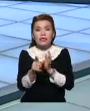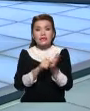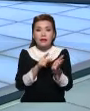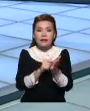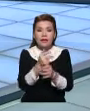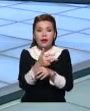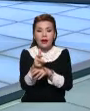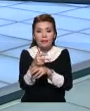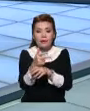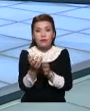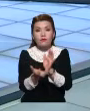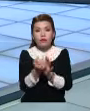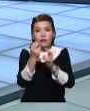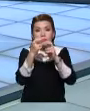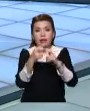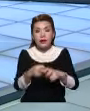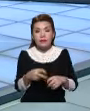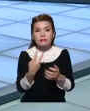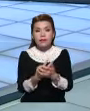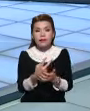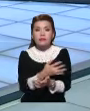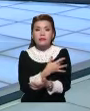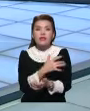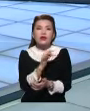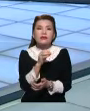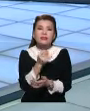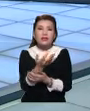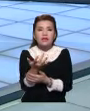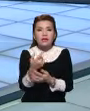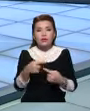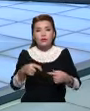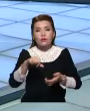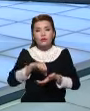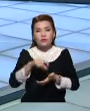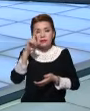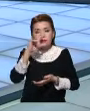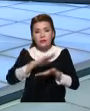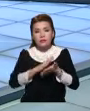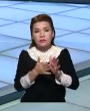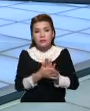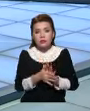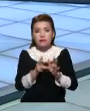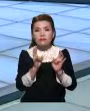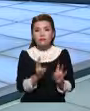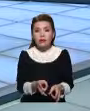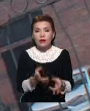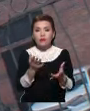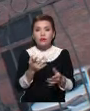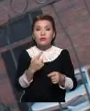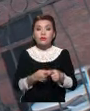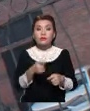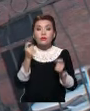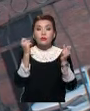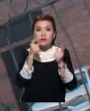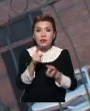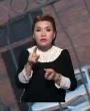камер видеонаблюдения и проверяют показания обслуживающего персонала и других лиц, которые могут знать обстоятельства жуткой трагедии. Кроме этого, стало